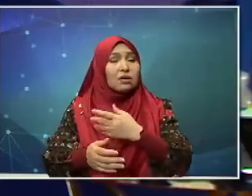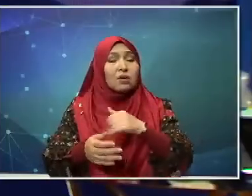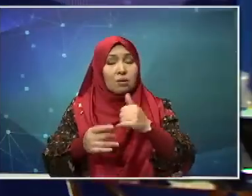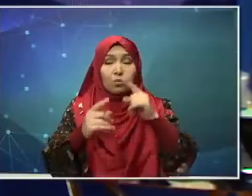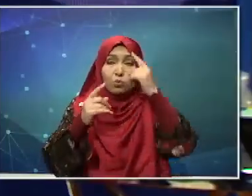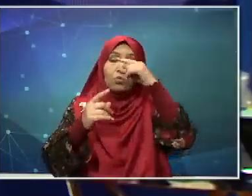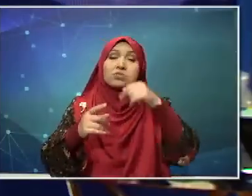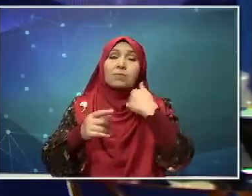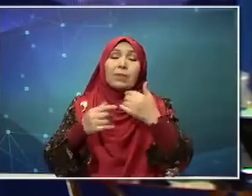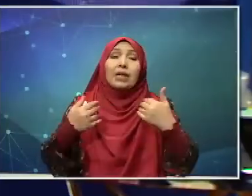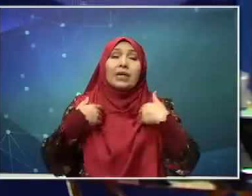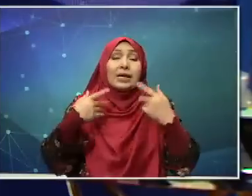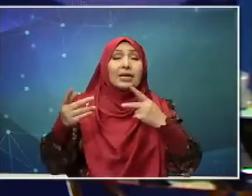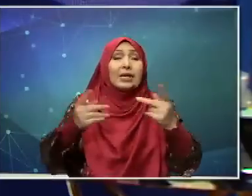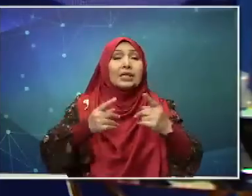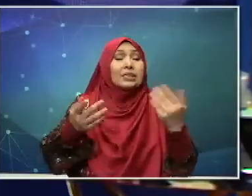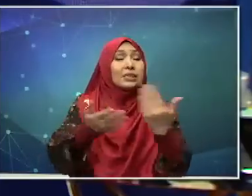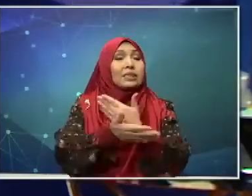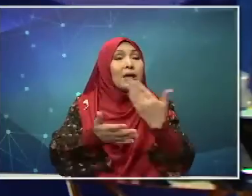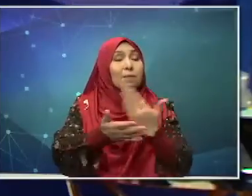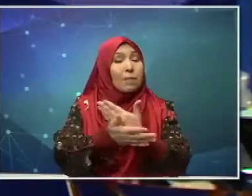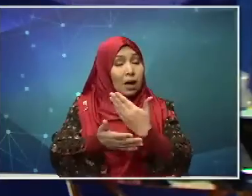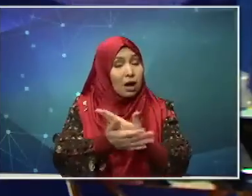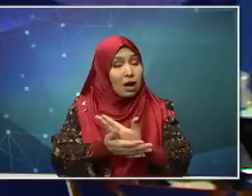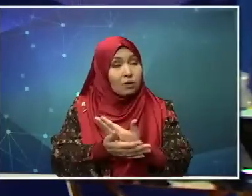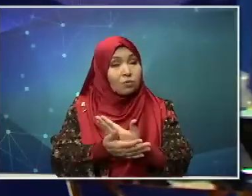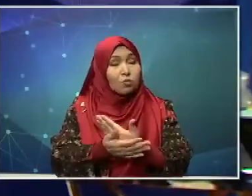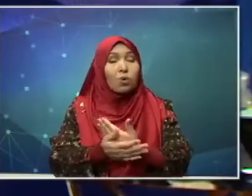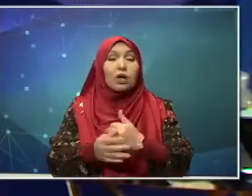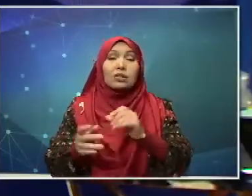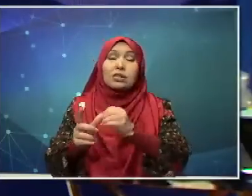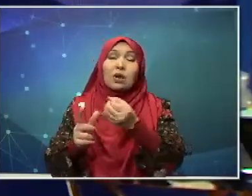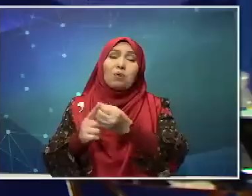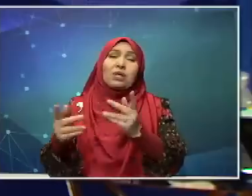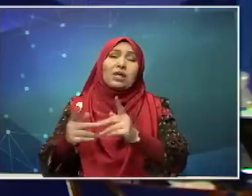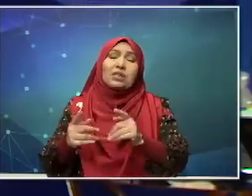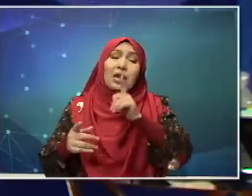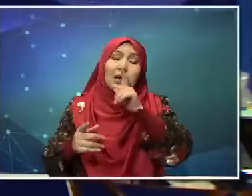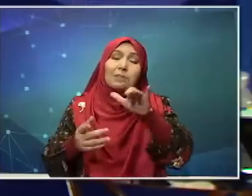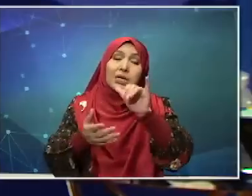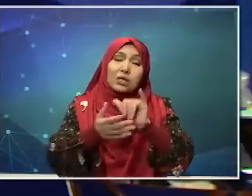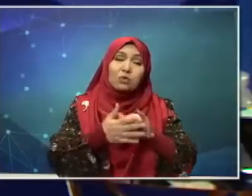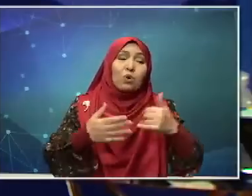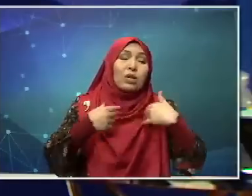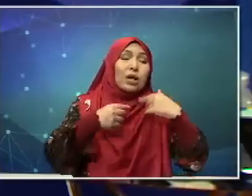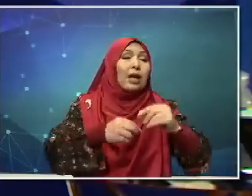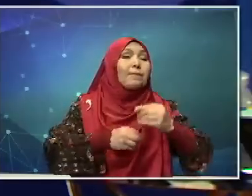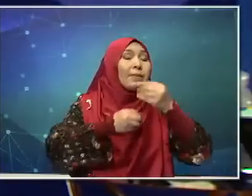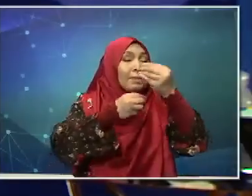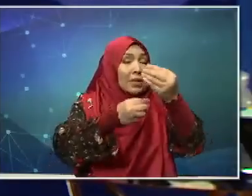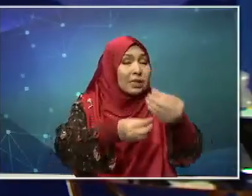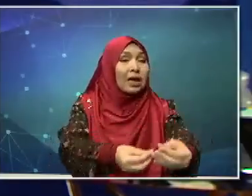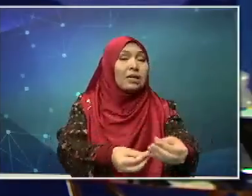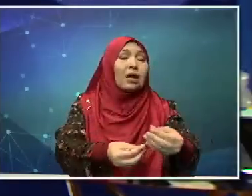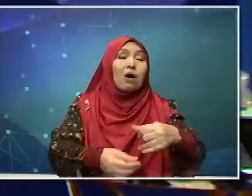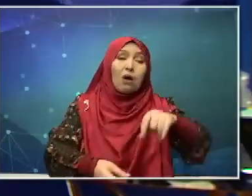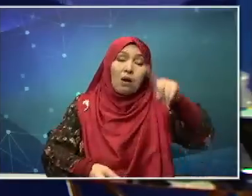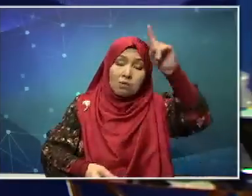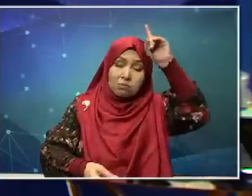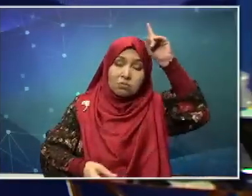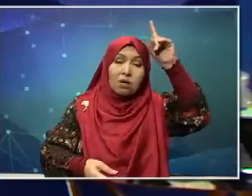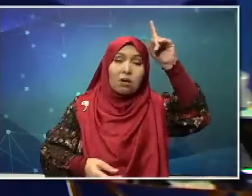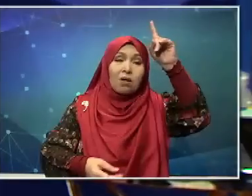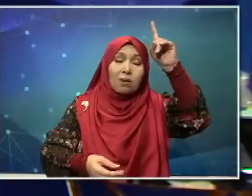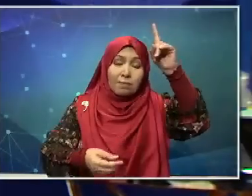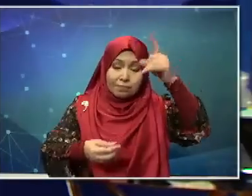tentunya yang adik rekor baru contohnya pohon maksudnya kereta baru TT lama sebenarnya itu adalah pembuktian bahwa Allah beri izin kita